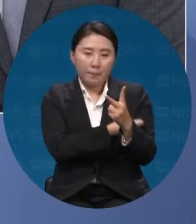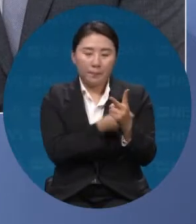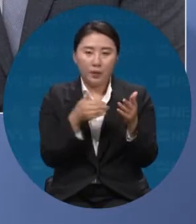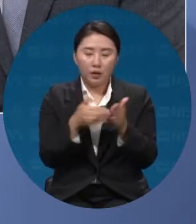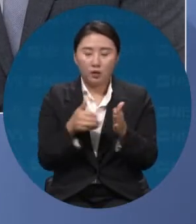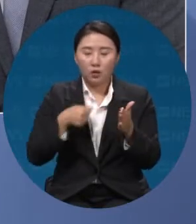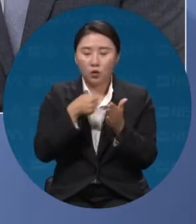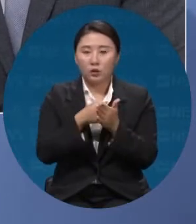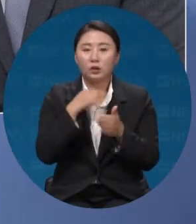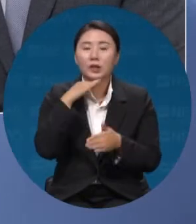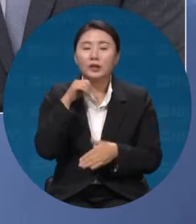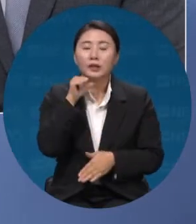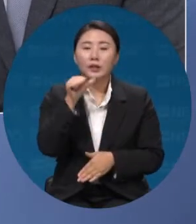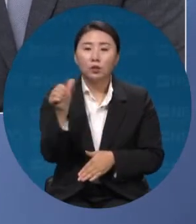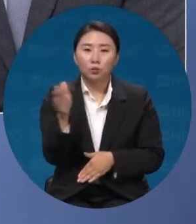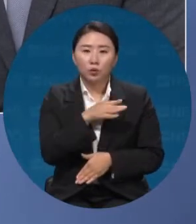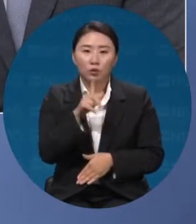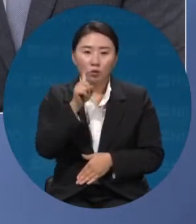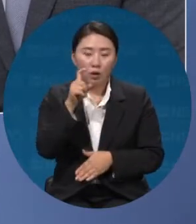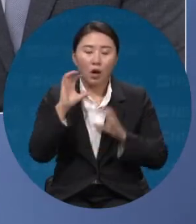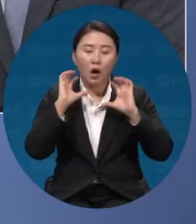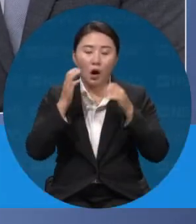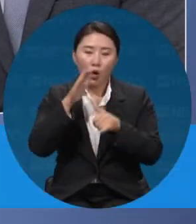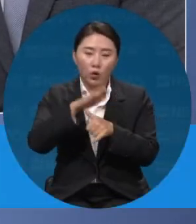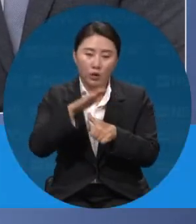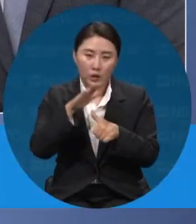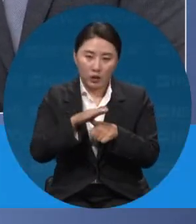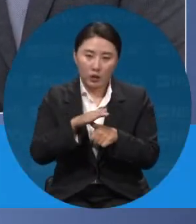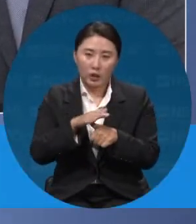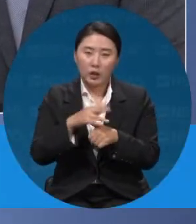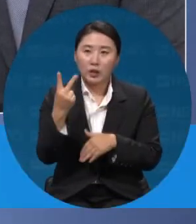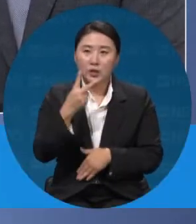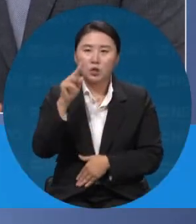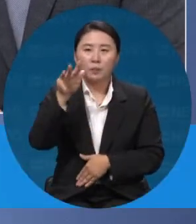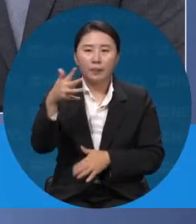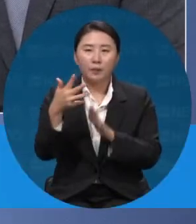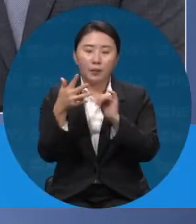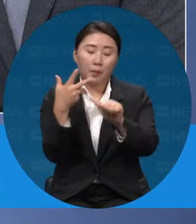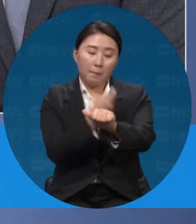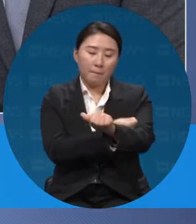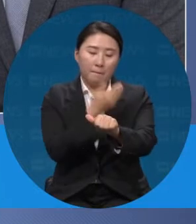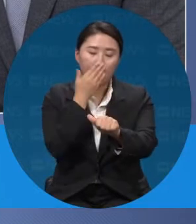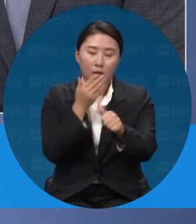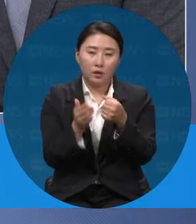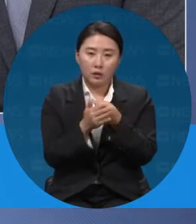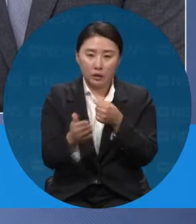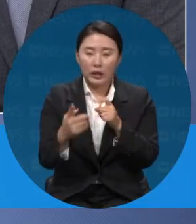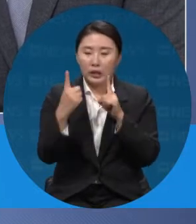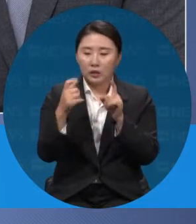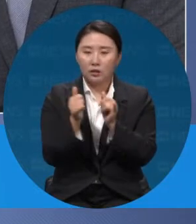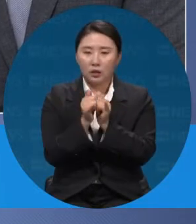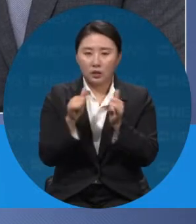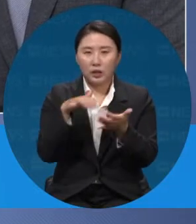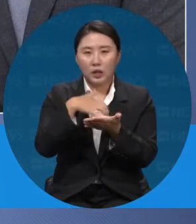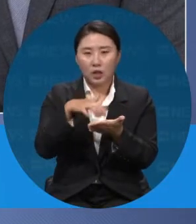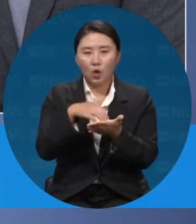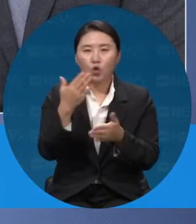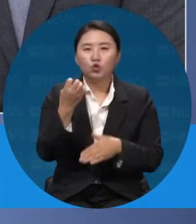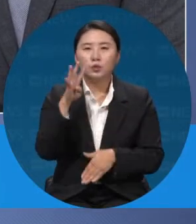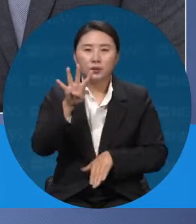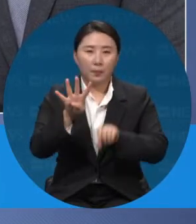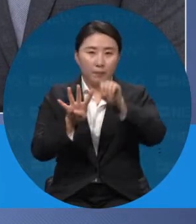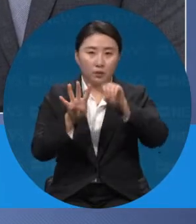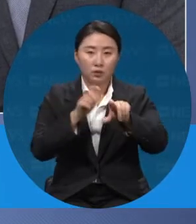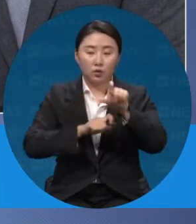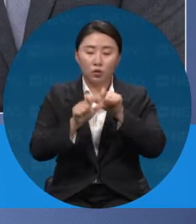결정으로 다섯 살에서 열 한 살 사이에 어린이 2800만 명이 접종 받을 수 있어 접종 대상자는 인구의 94%